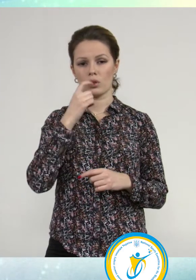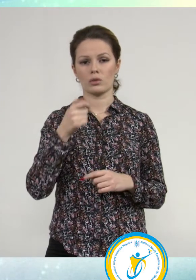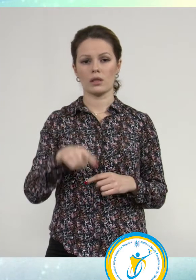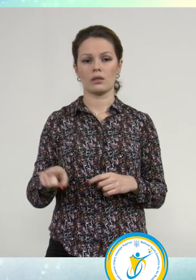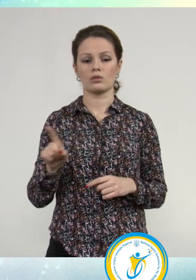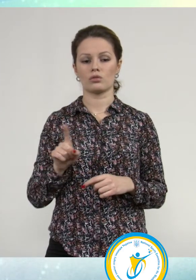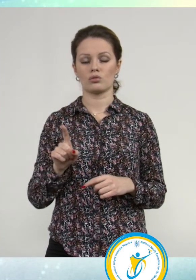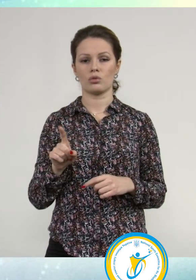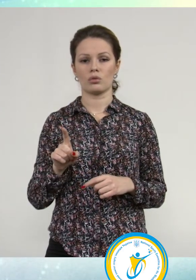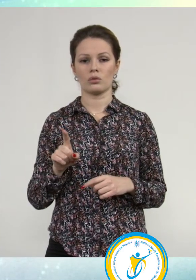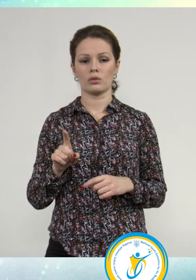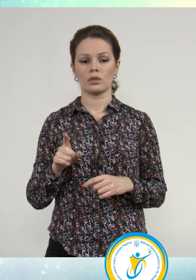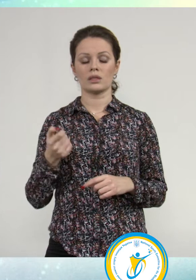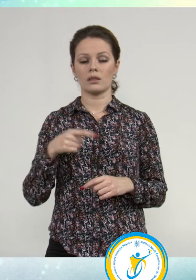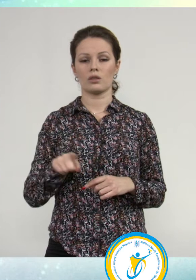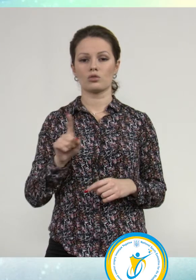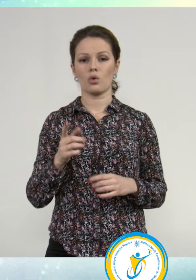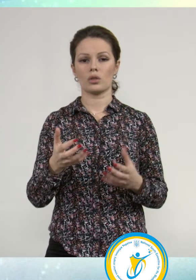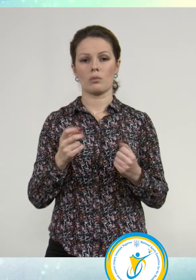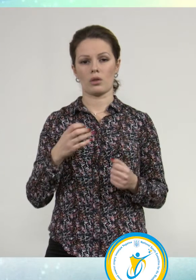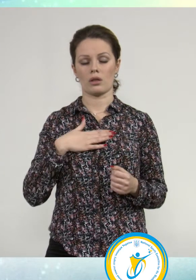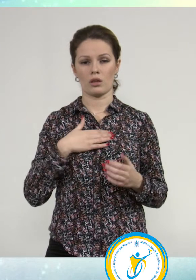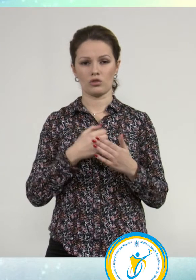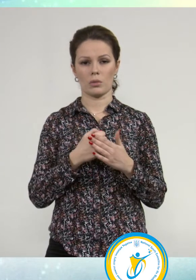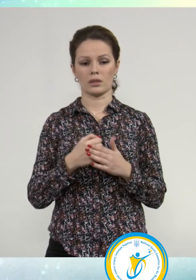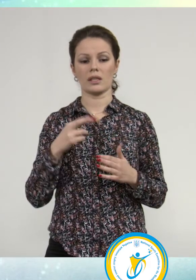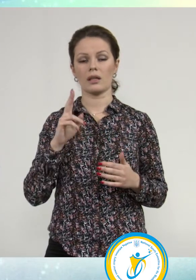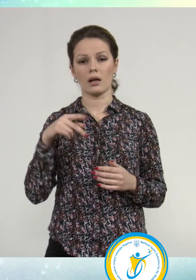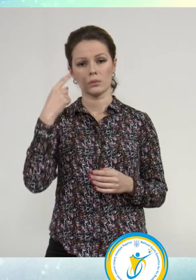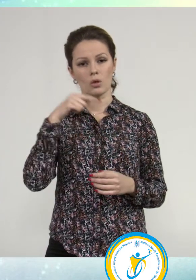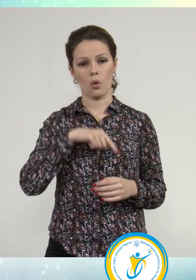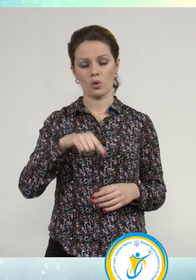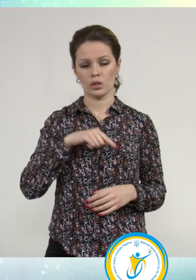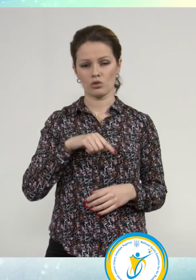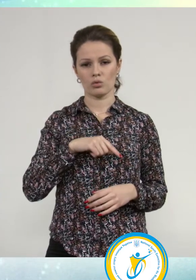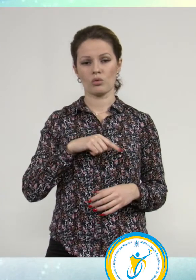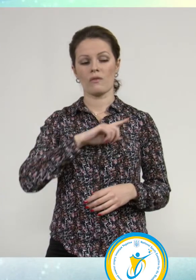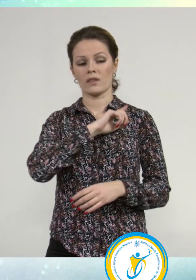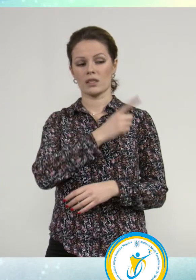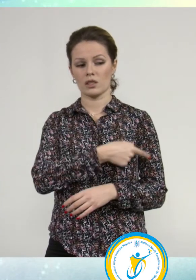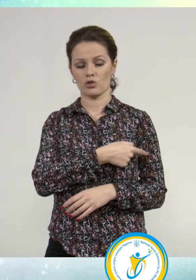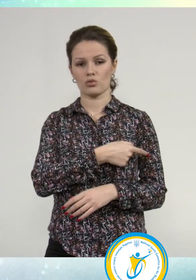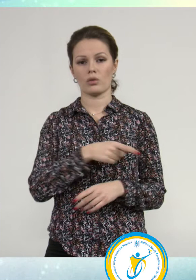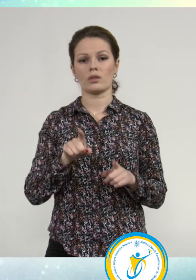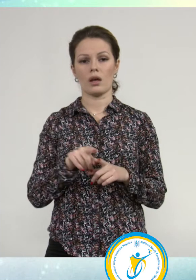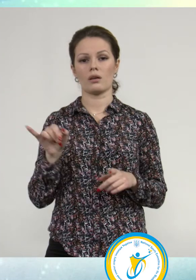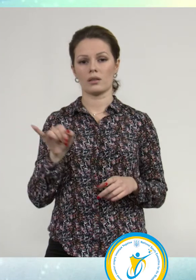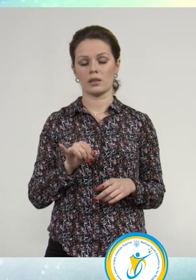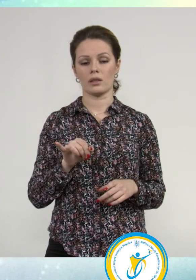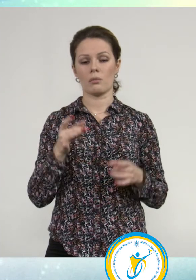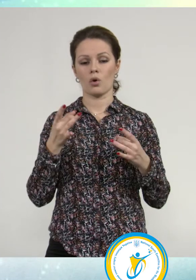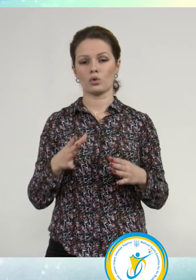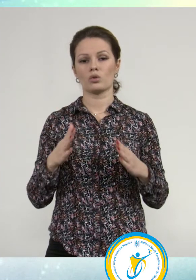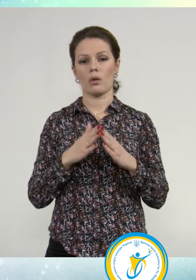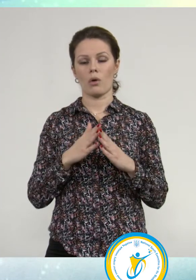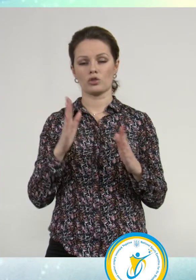дякують за те, що отримують на нашій базі, як психологічну, фізичну, так і